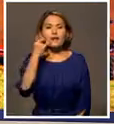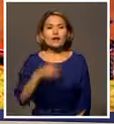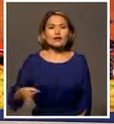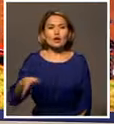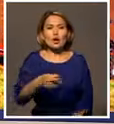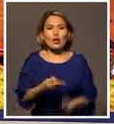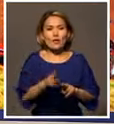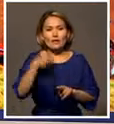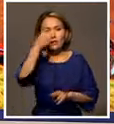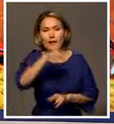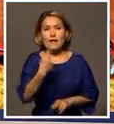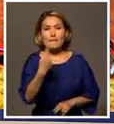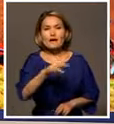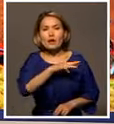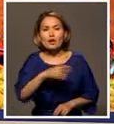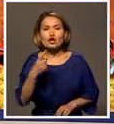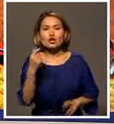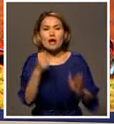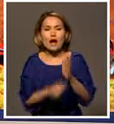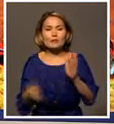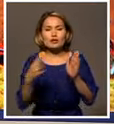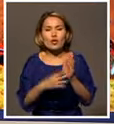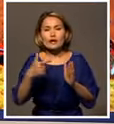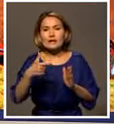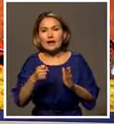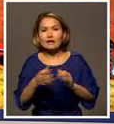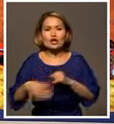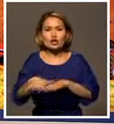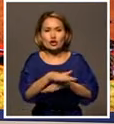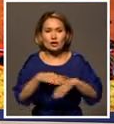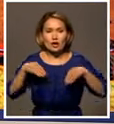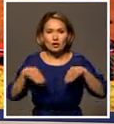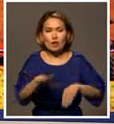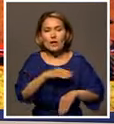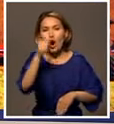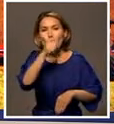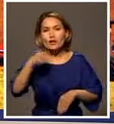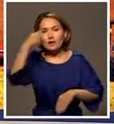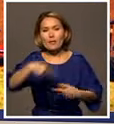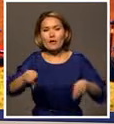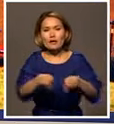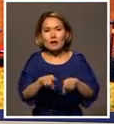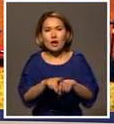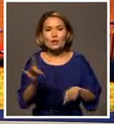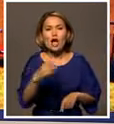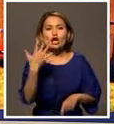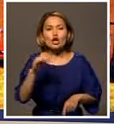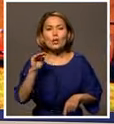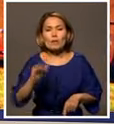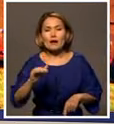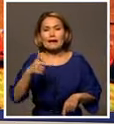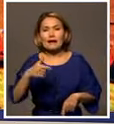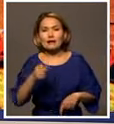Павлодар облысында биыл 1 миллион 169 мың гектар алқапқа егін салынады. Өткен жылмен салыстырғанда алқаптардың көлемі 50 мың гектарға